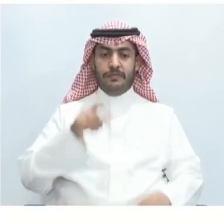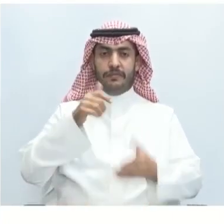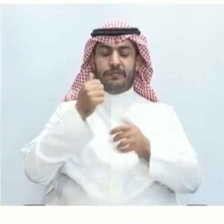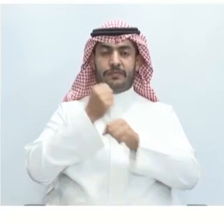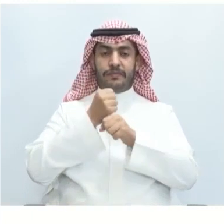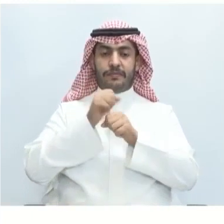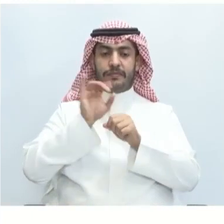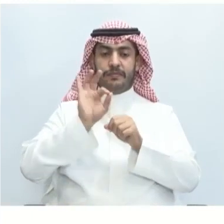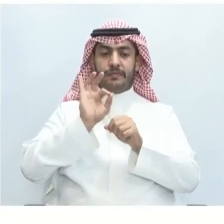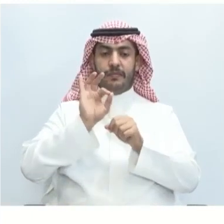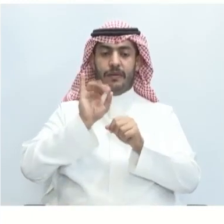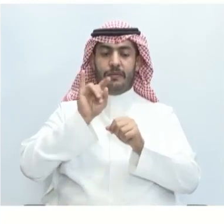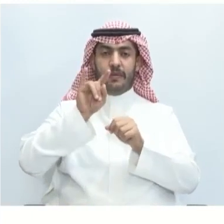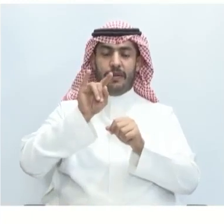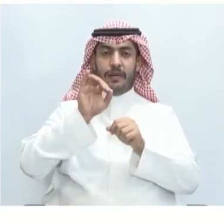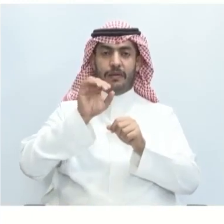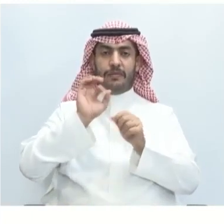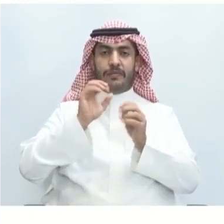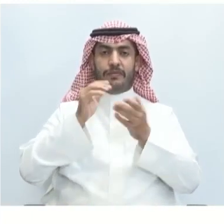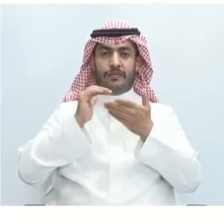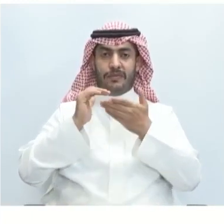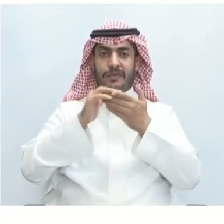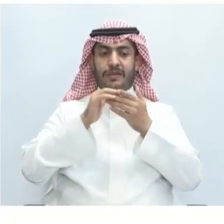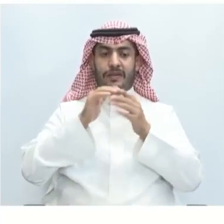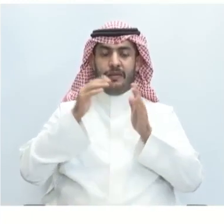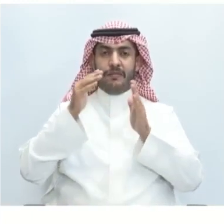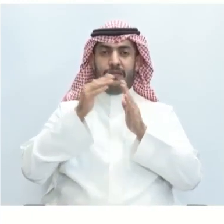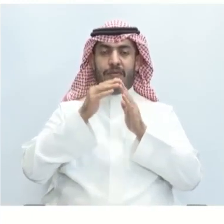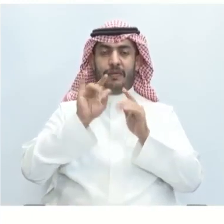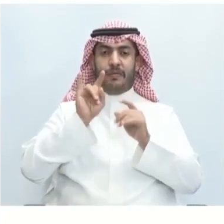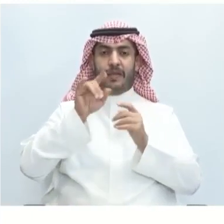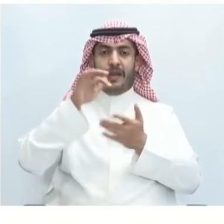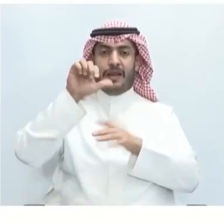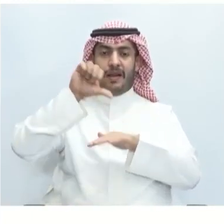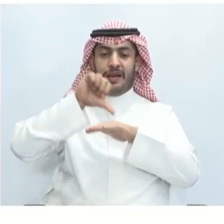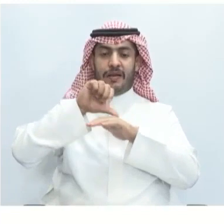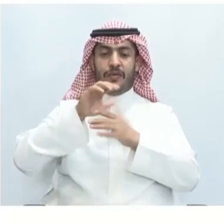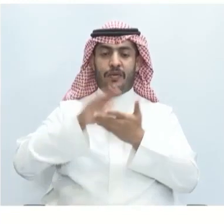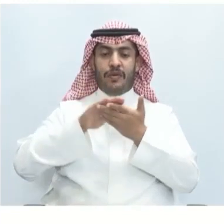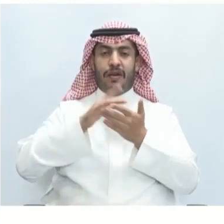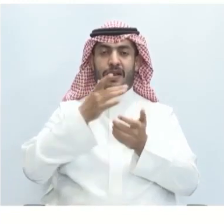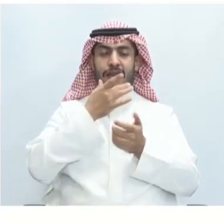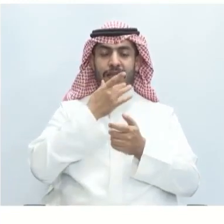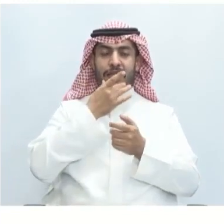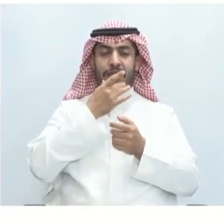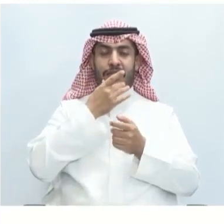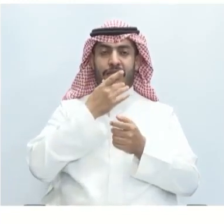تعمل بنظام المطار المحوري حيث يقع مطارها الرئيس في مدينه